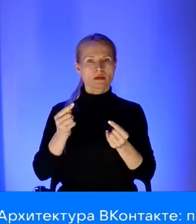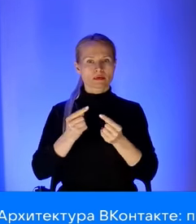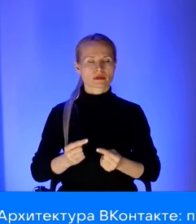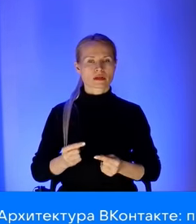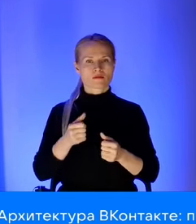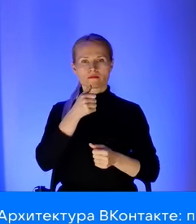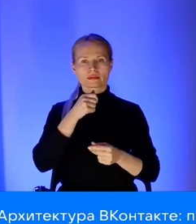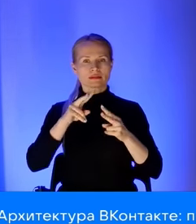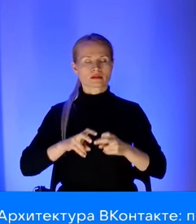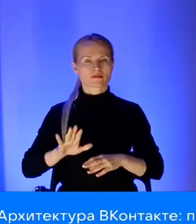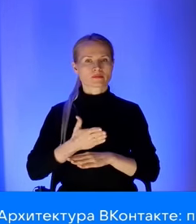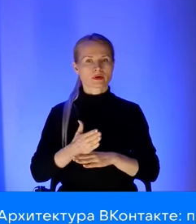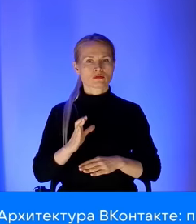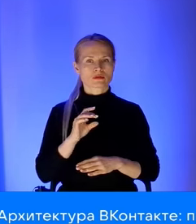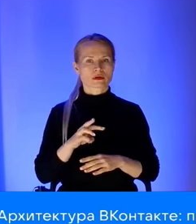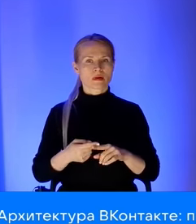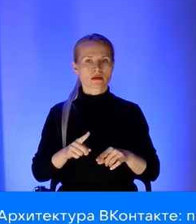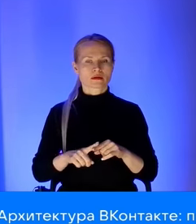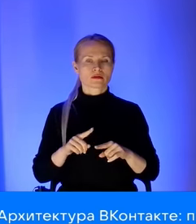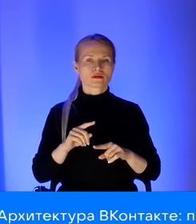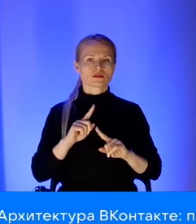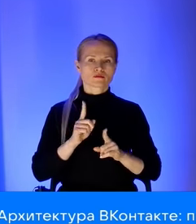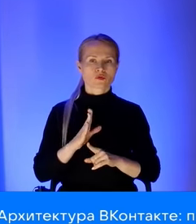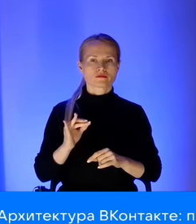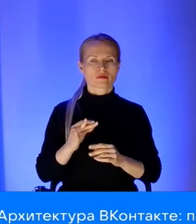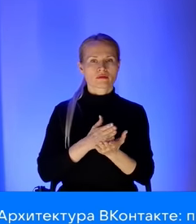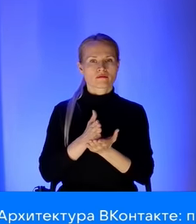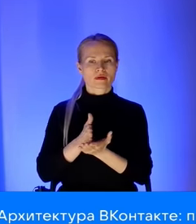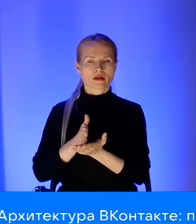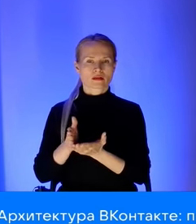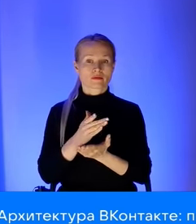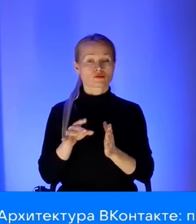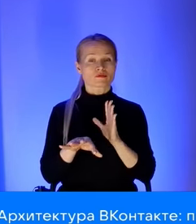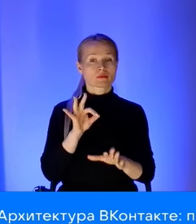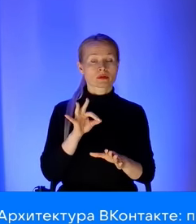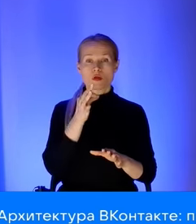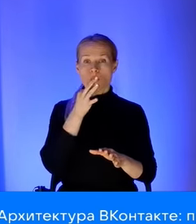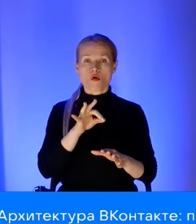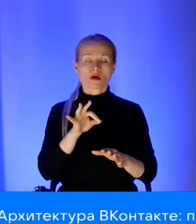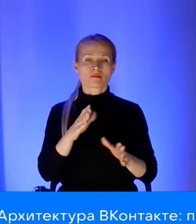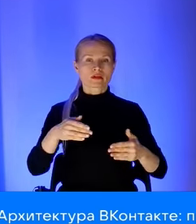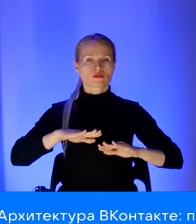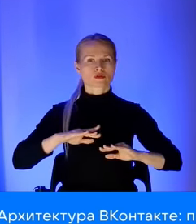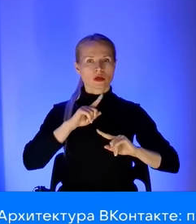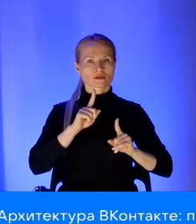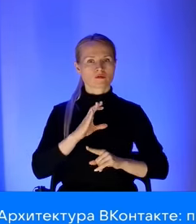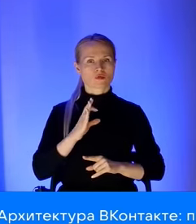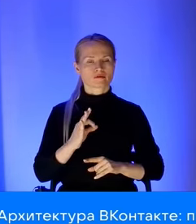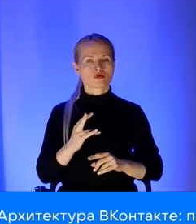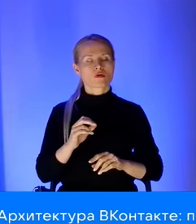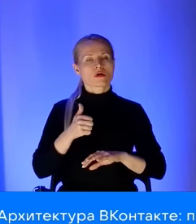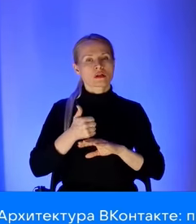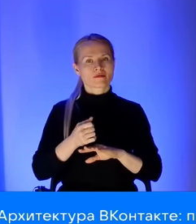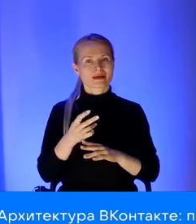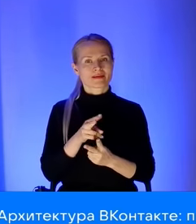тестировани распределенных систем является свойство инварианта главное инвариант